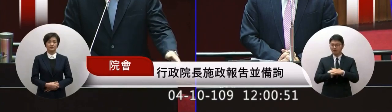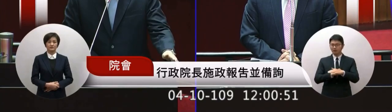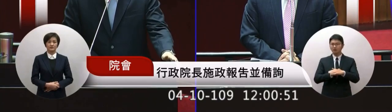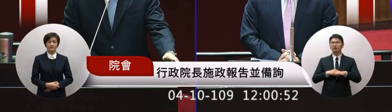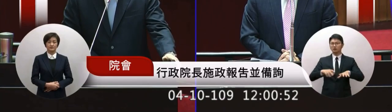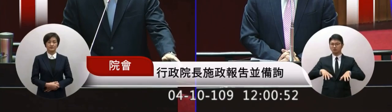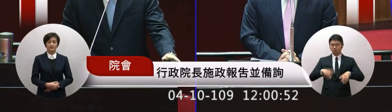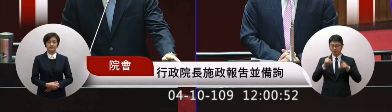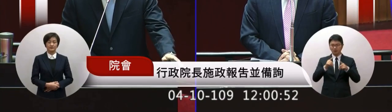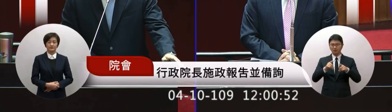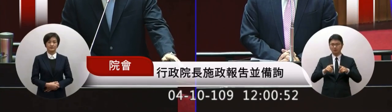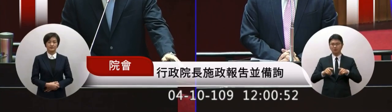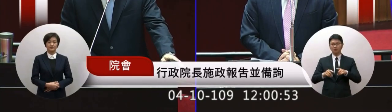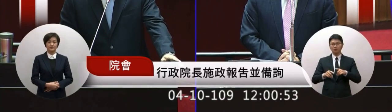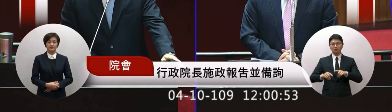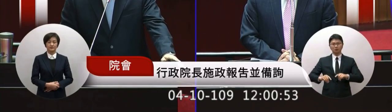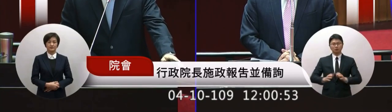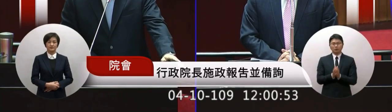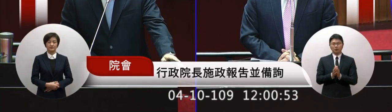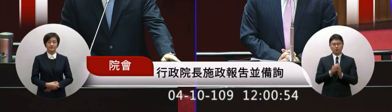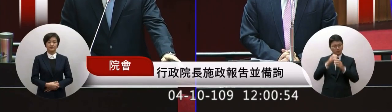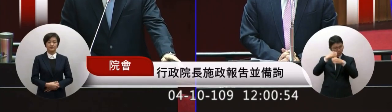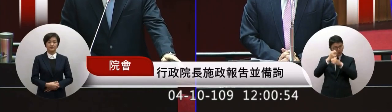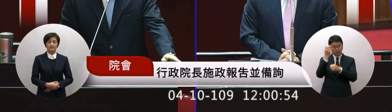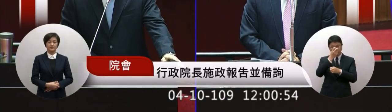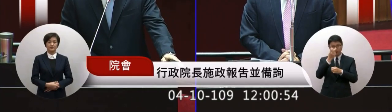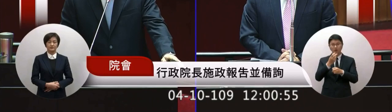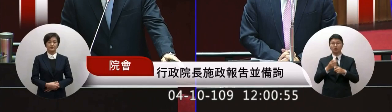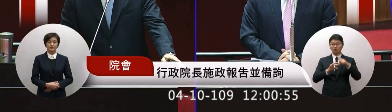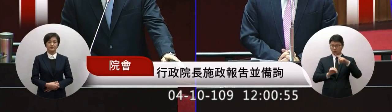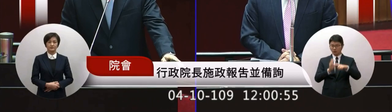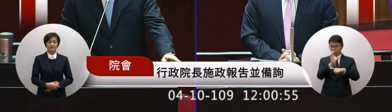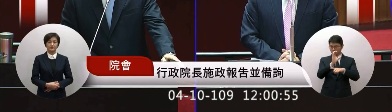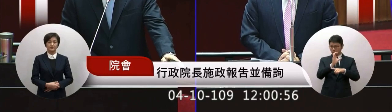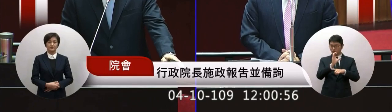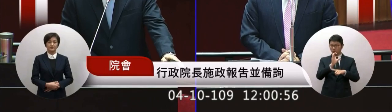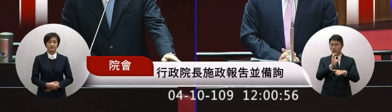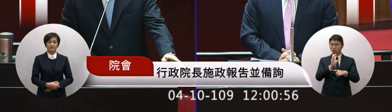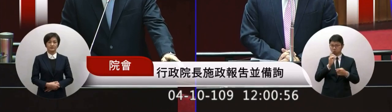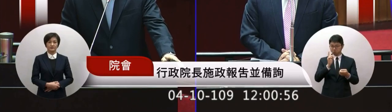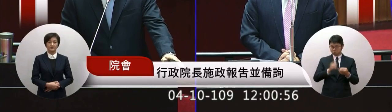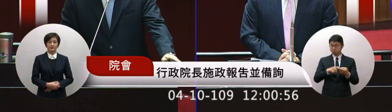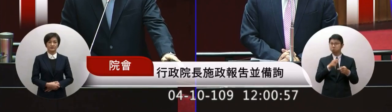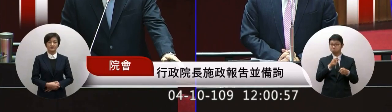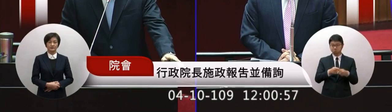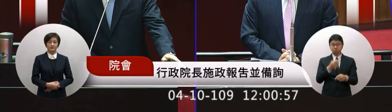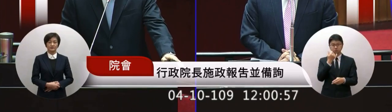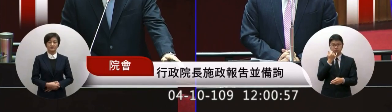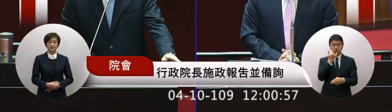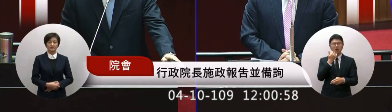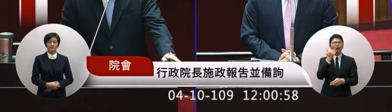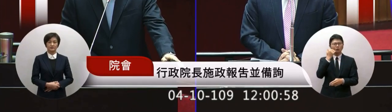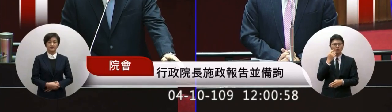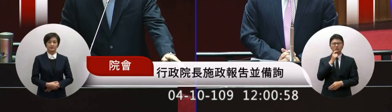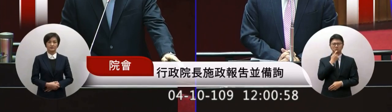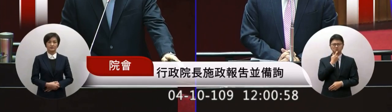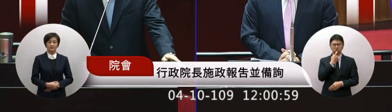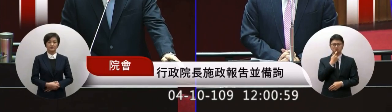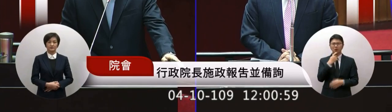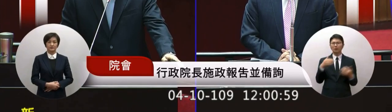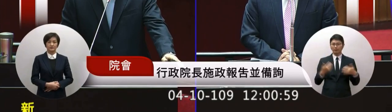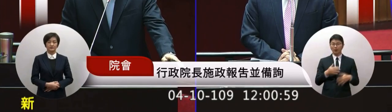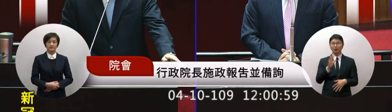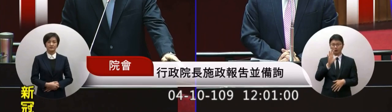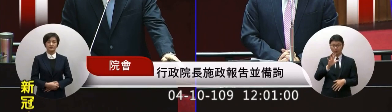这样子一个快筛，那快筛有90%的正确率的话，如果有疑虑有问